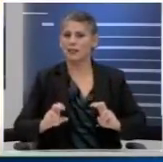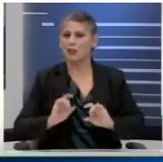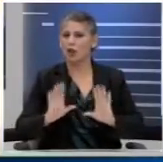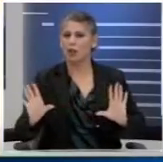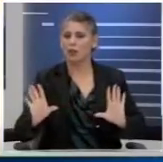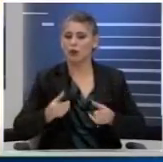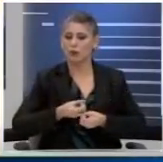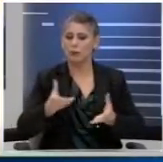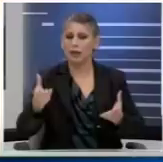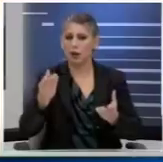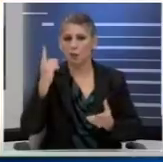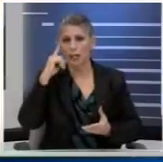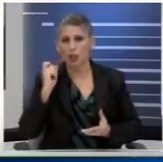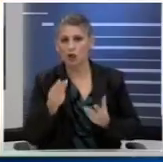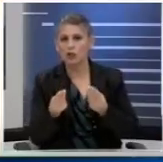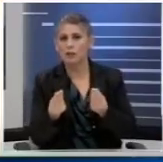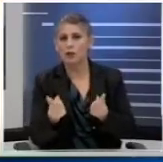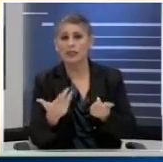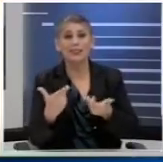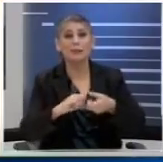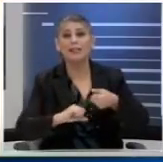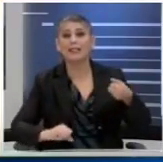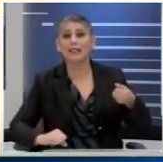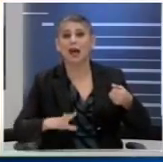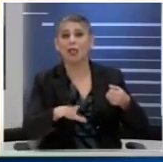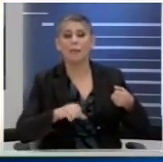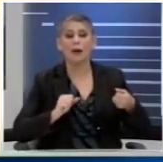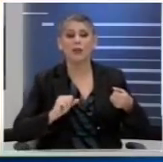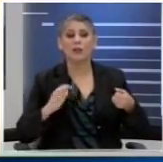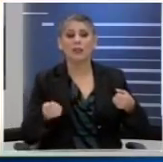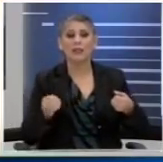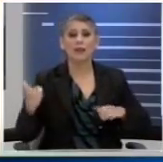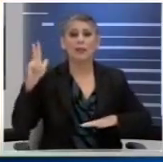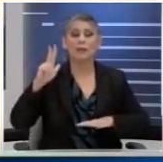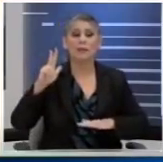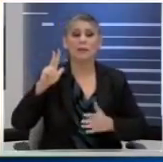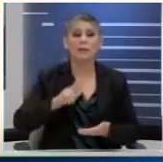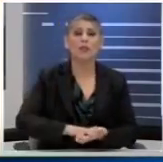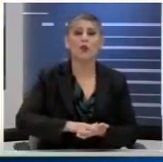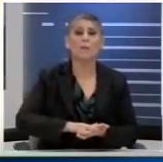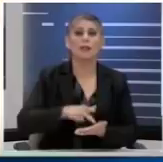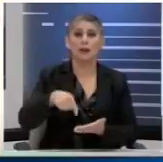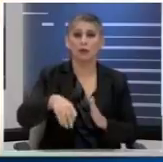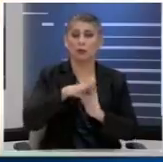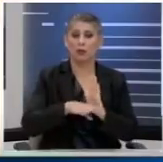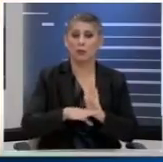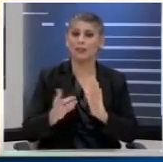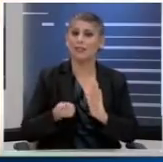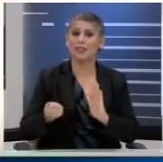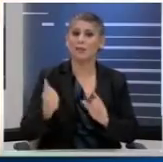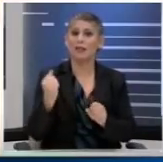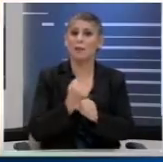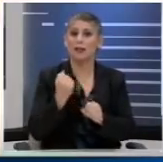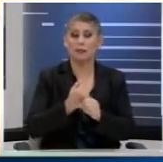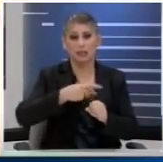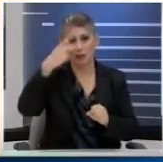παρεχόμενη γνώση και την ποιότητά της. Τι πτυχία θα παίρνουν, τι θα γίνει με την πιστοποίηση των προγραμμάτων αυτών και τι θα γίνει με τα επαγγελματικά